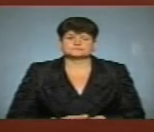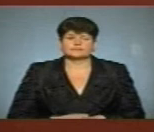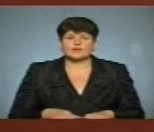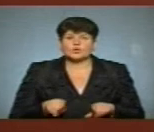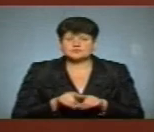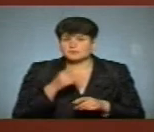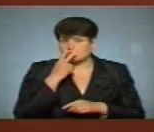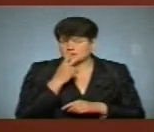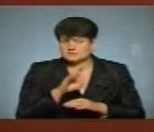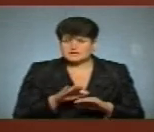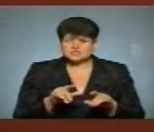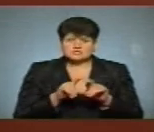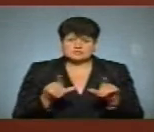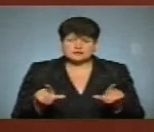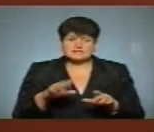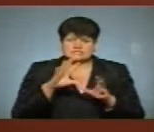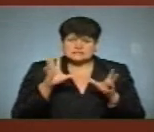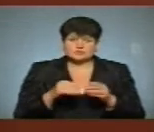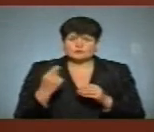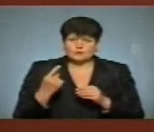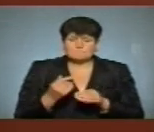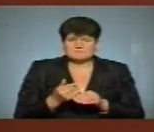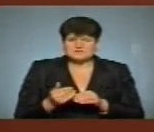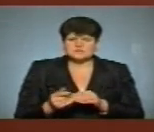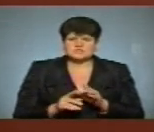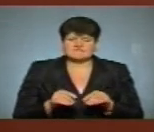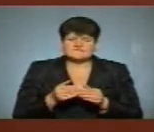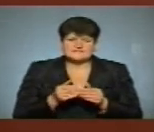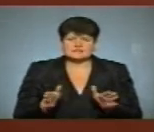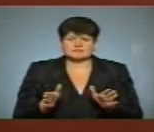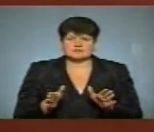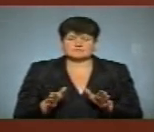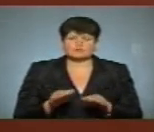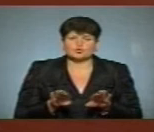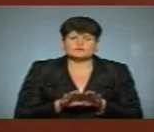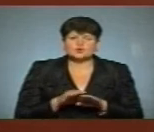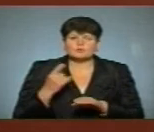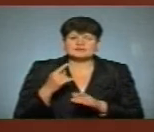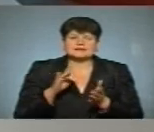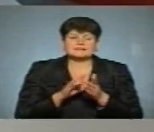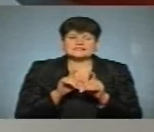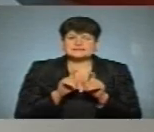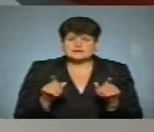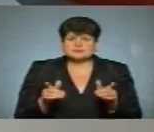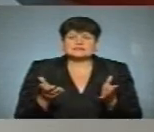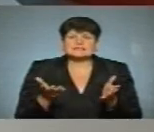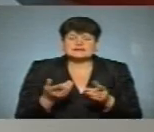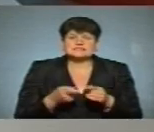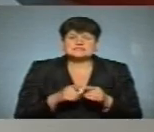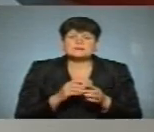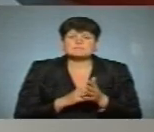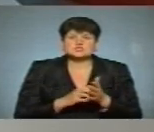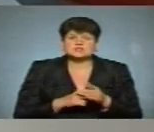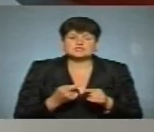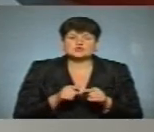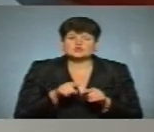Отже, як ми бачимо, дитячі садки загалом по області пізніше дещо відкриваються порівняно з обласним центром. І які саме причини цього